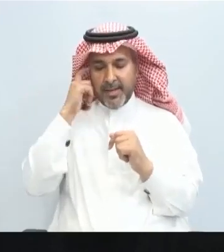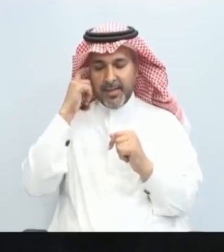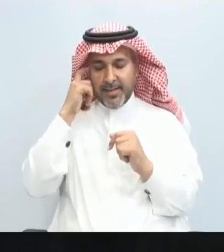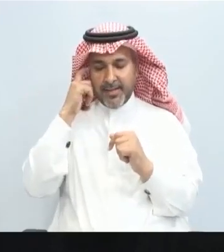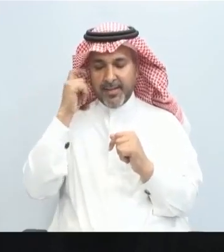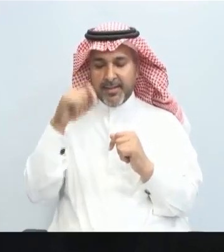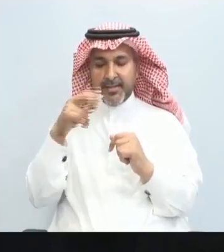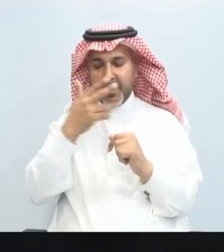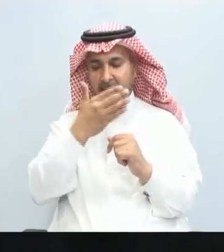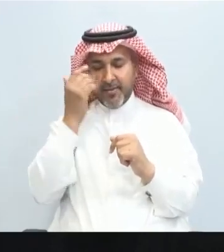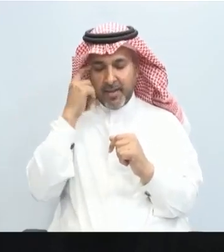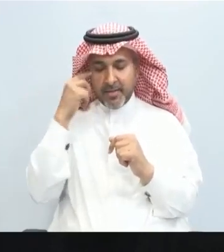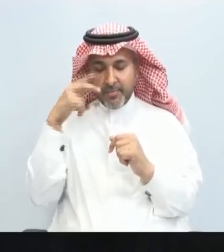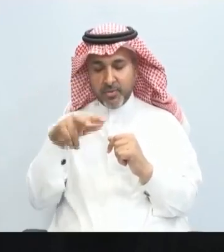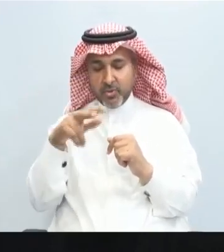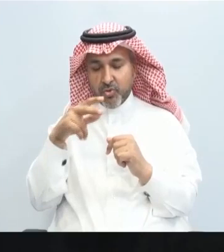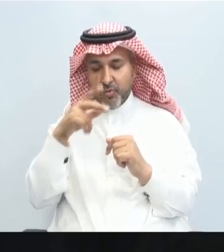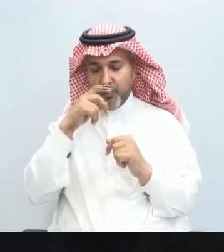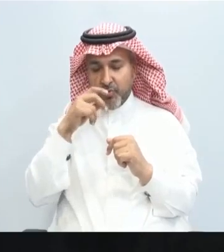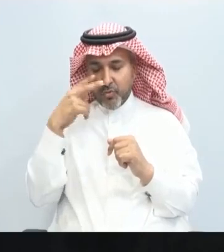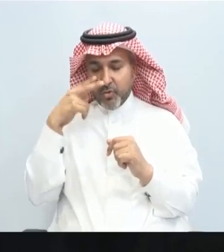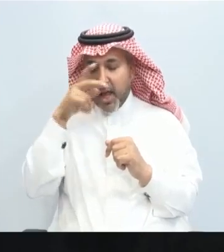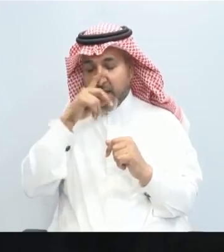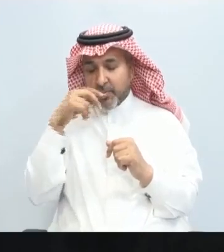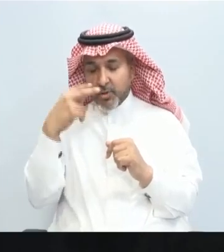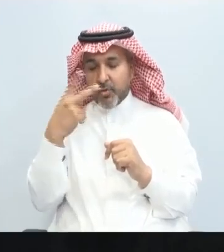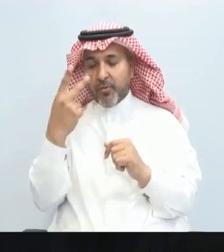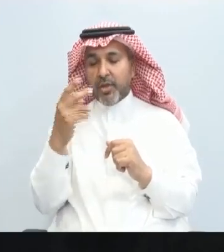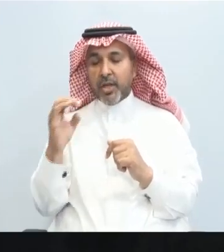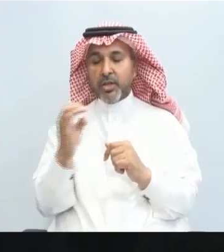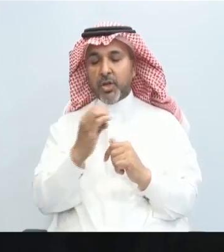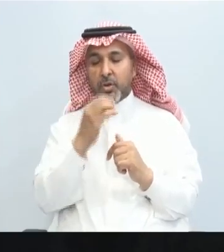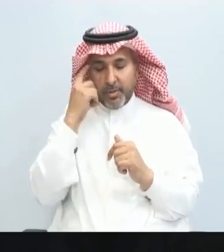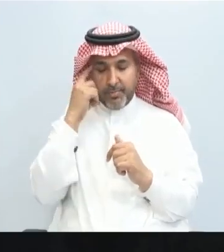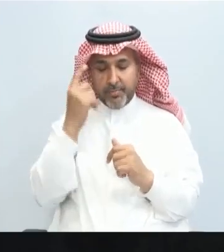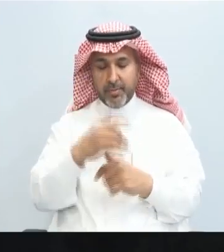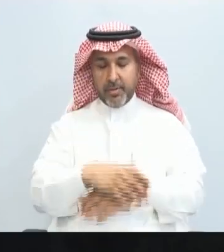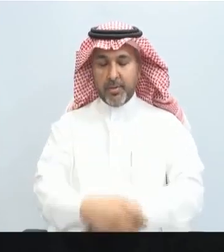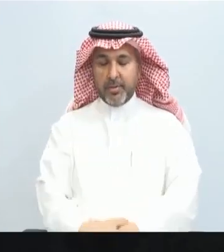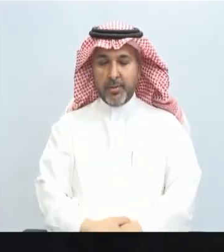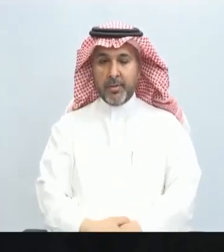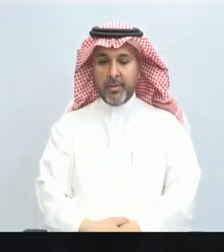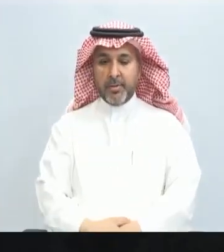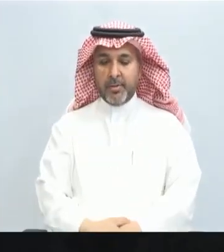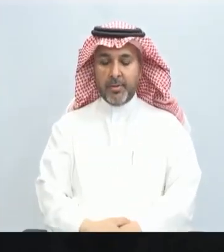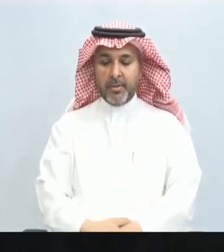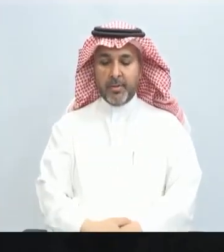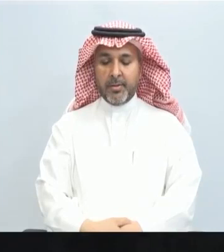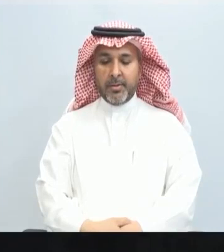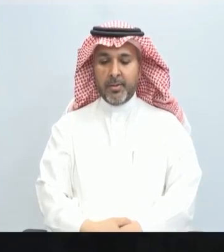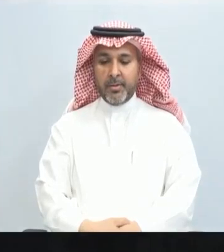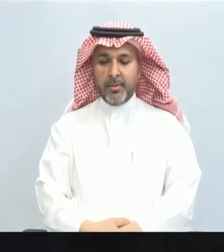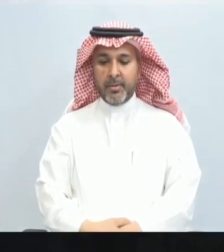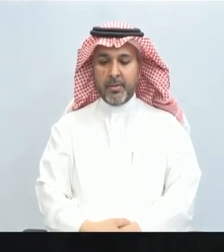الثاني مرفوض ولا العكس لا انا اتاكد من جميع الحلول الموجوده يمكن كلها تصير مقبوله يمكن كلها تصير مرفوضه الله اعلم